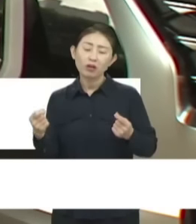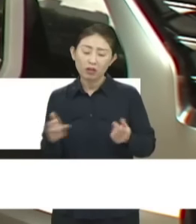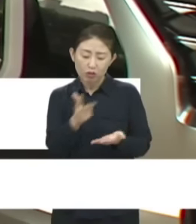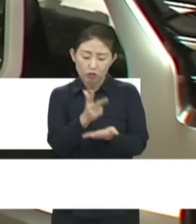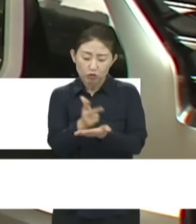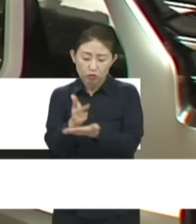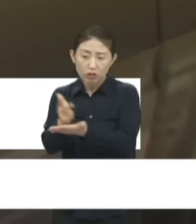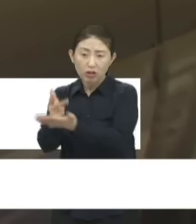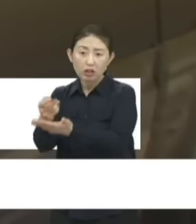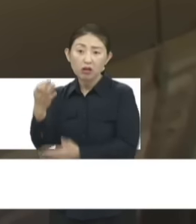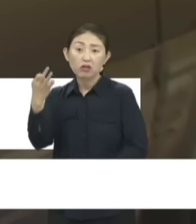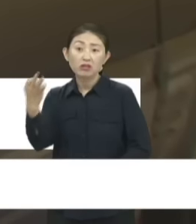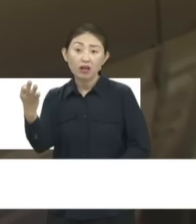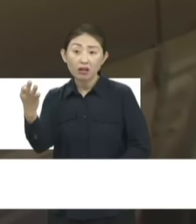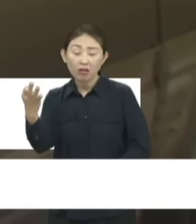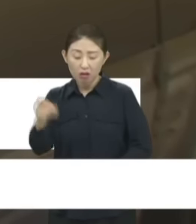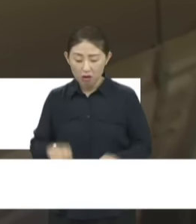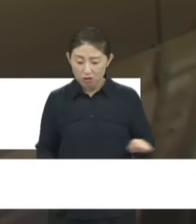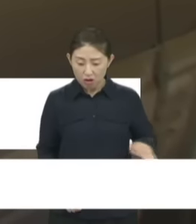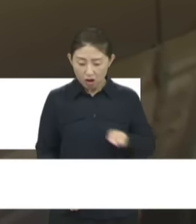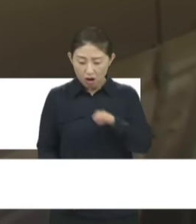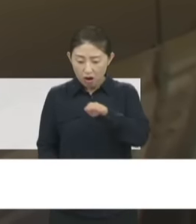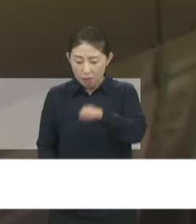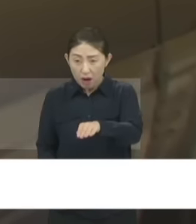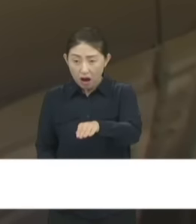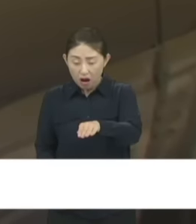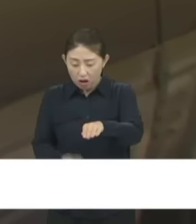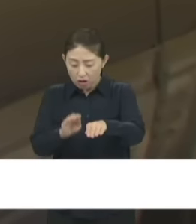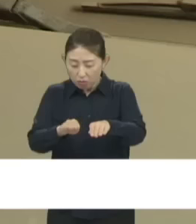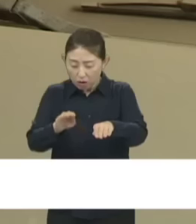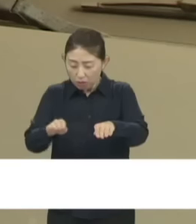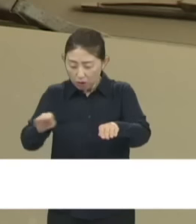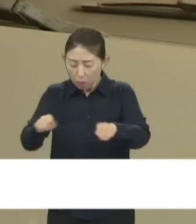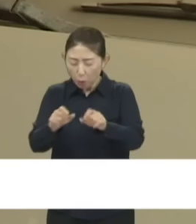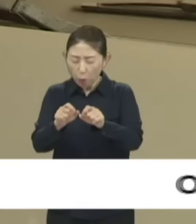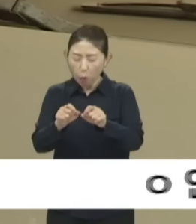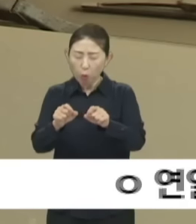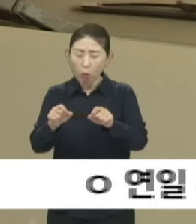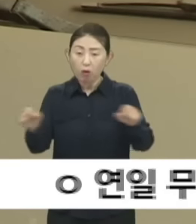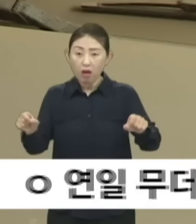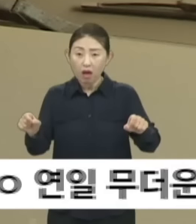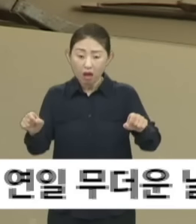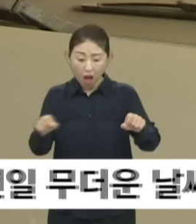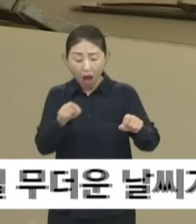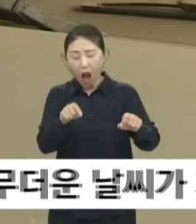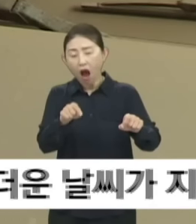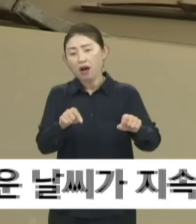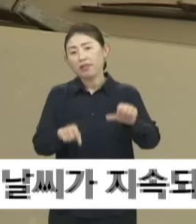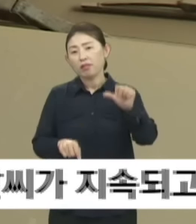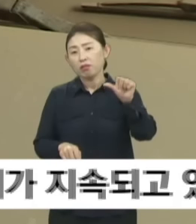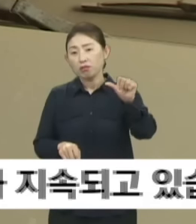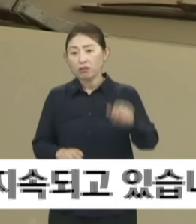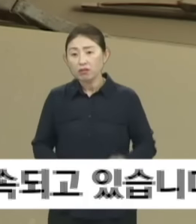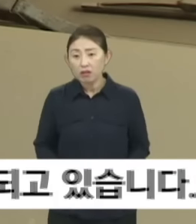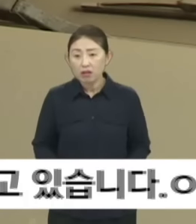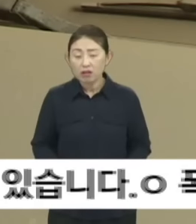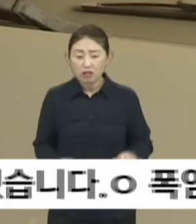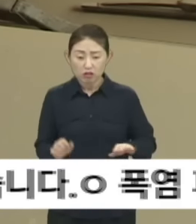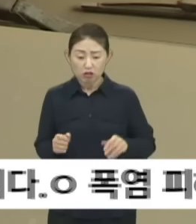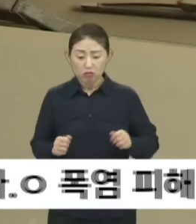공영주차장에 언제 주차한지 노모를 오래된 차량이 5대나 있습니다. 공영주차장에 방치된 차량 위에는 운행을 하지